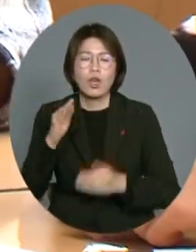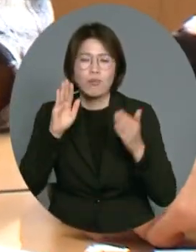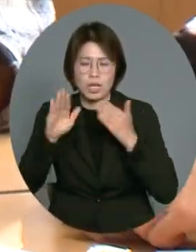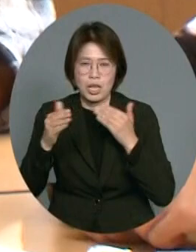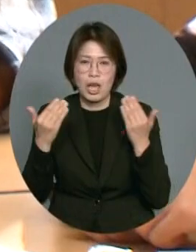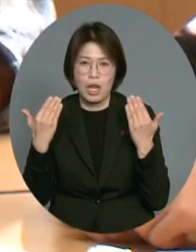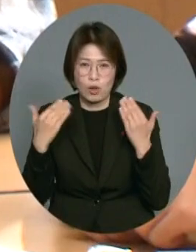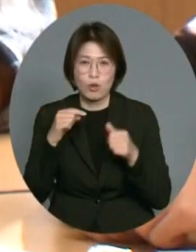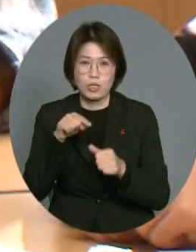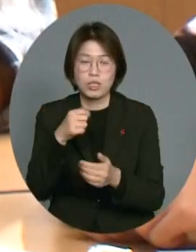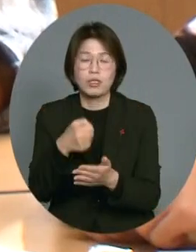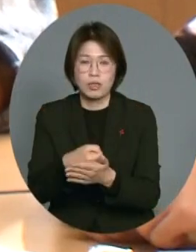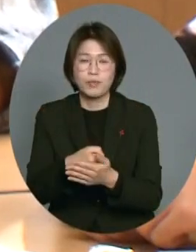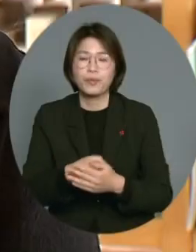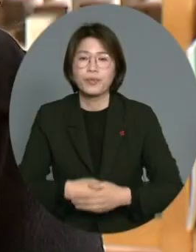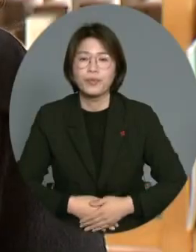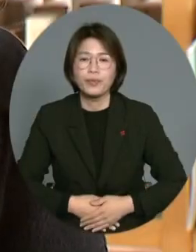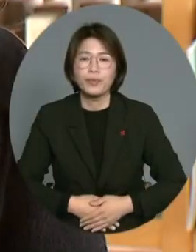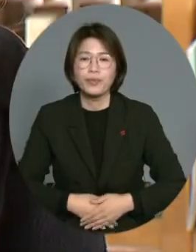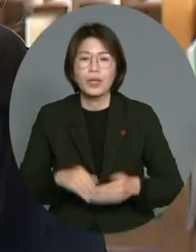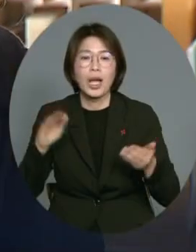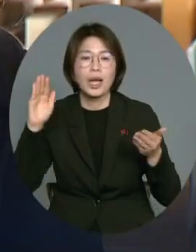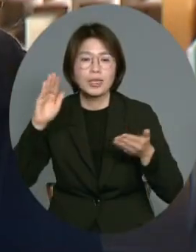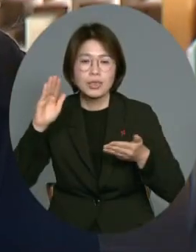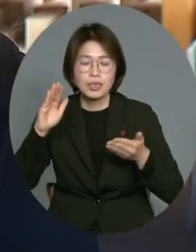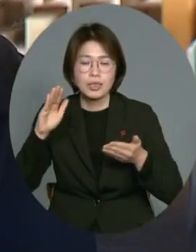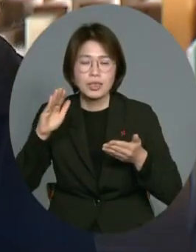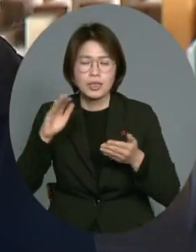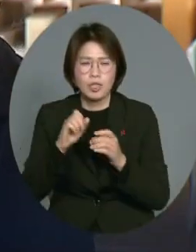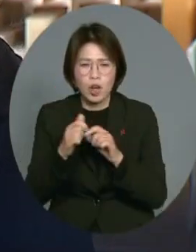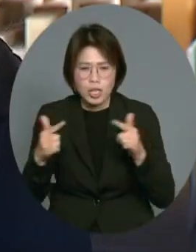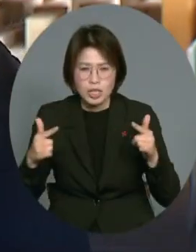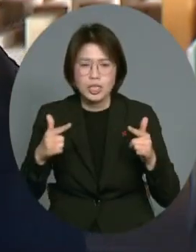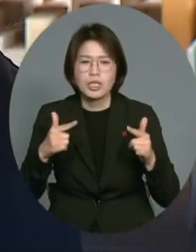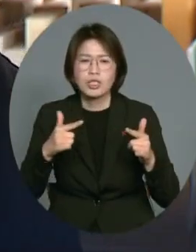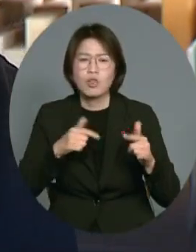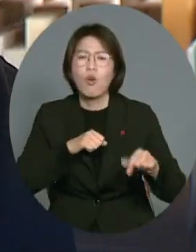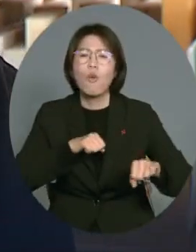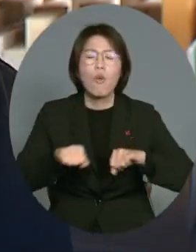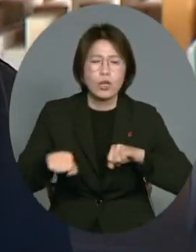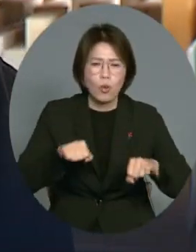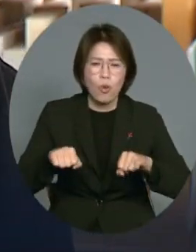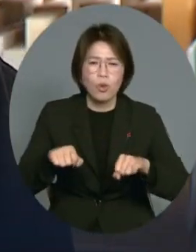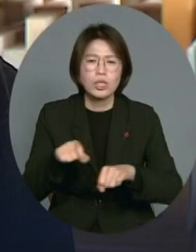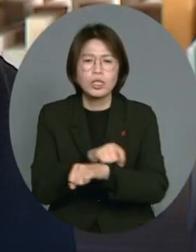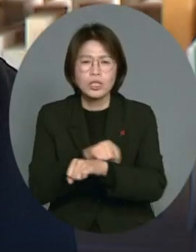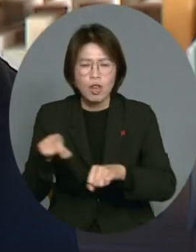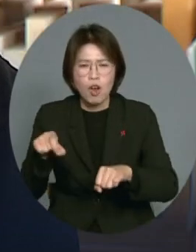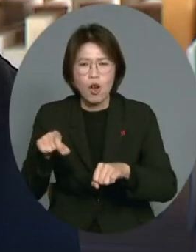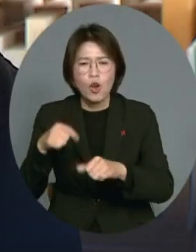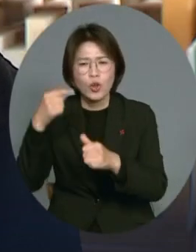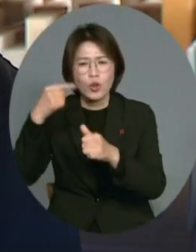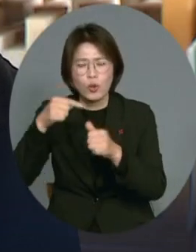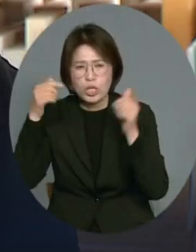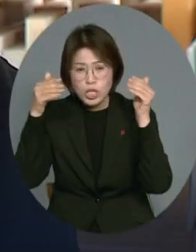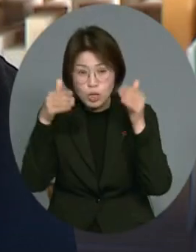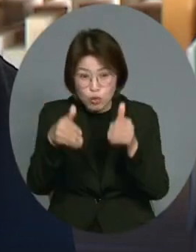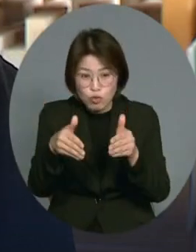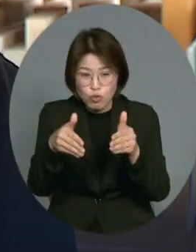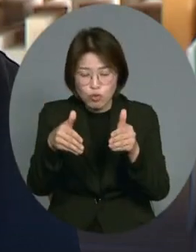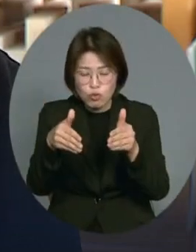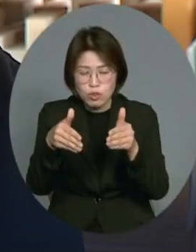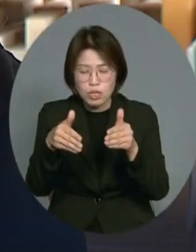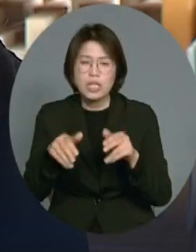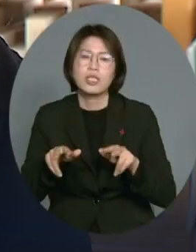운영되고 있습니다. 학생들의 다양한 활동, 특성화 교육에 좀 더 집중을 했다라고